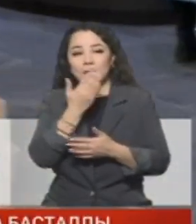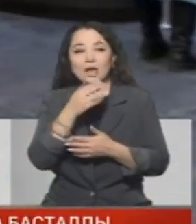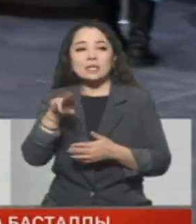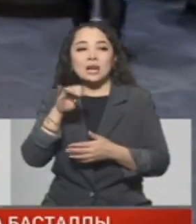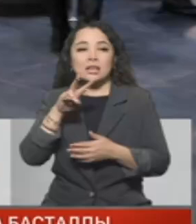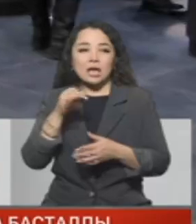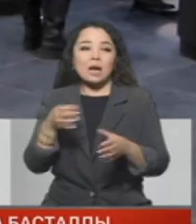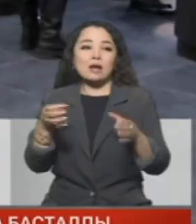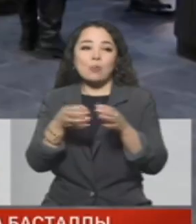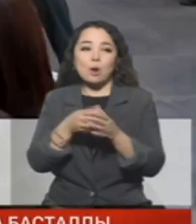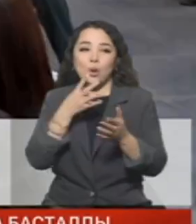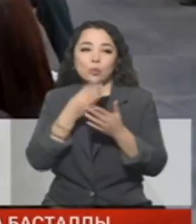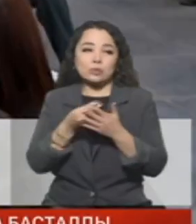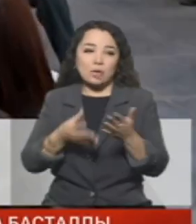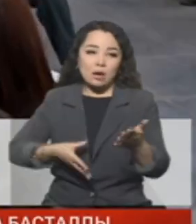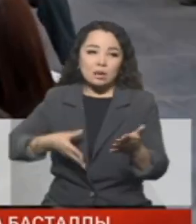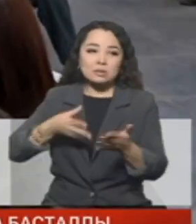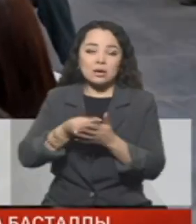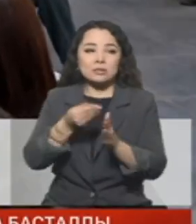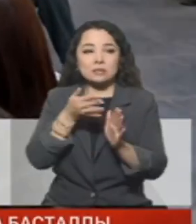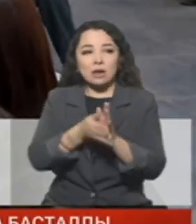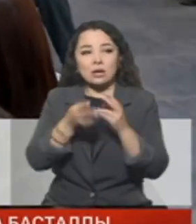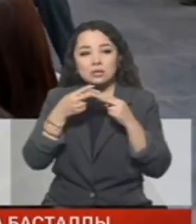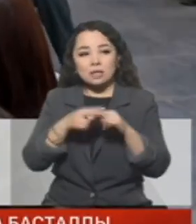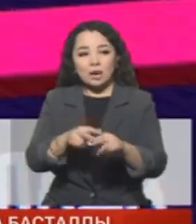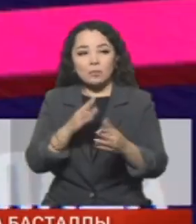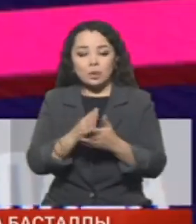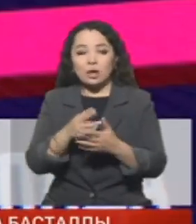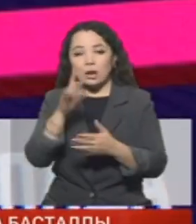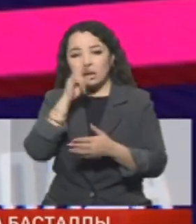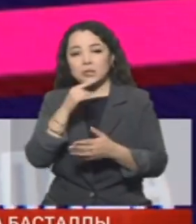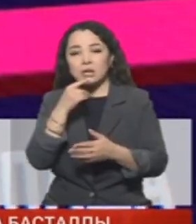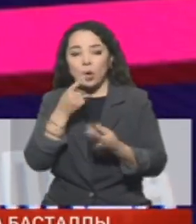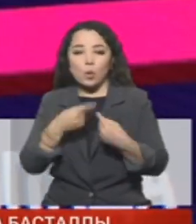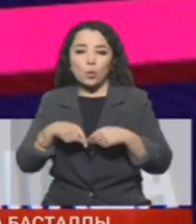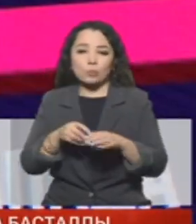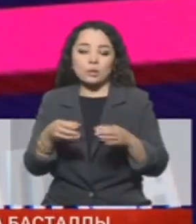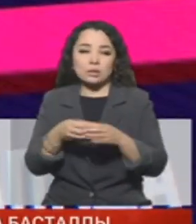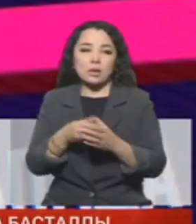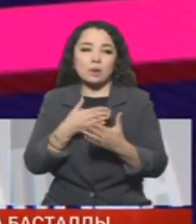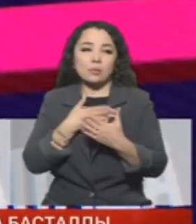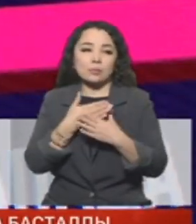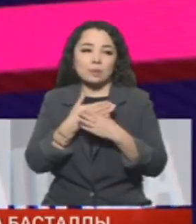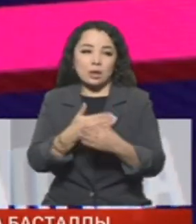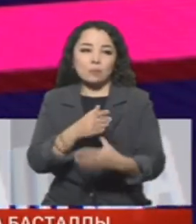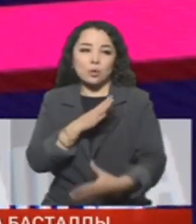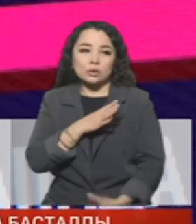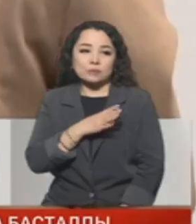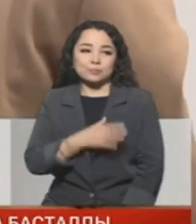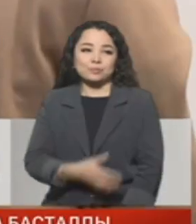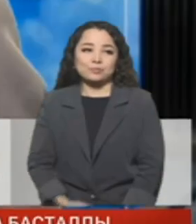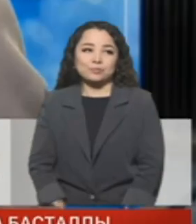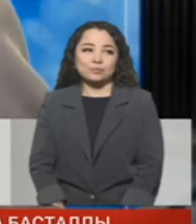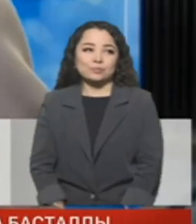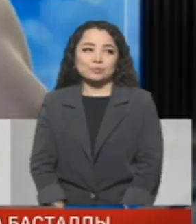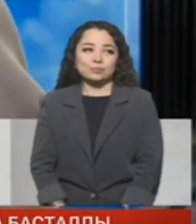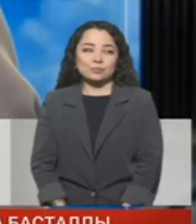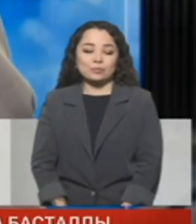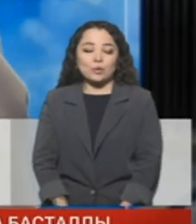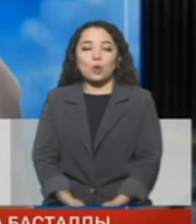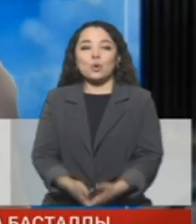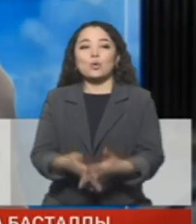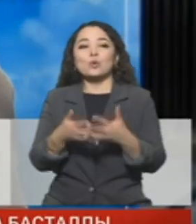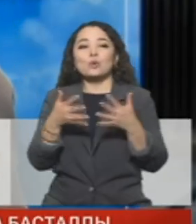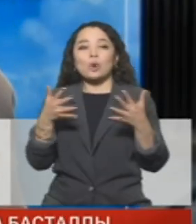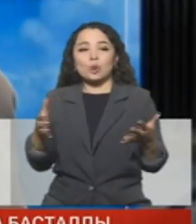Disney компаниясы өз қаражатына аударған. Бастамаға қазақ тілі қоғамы ұйытқы болды. Көн-көн студиялар бар